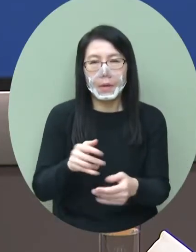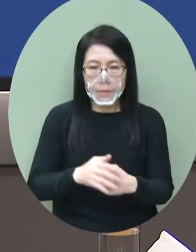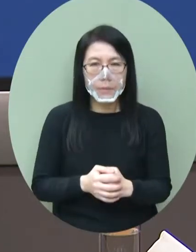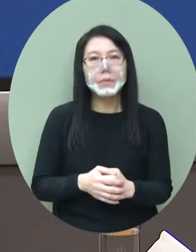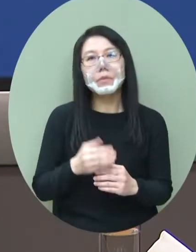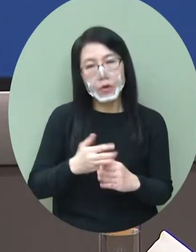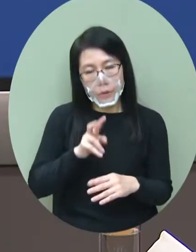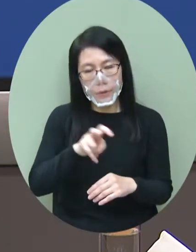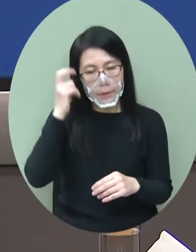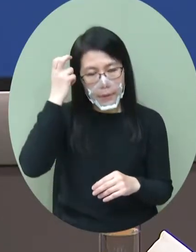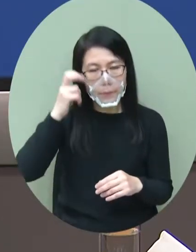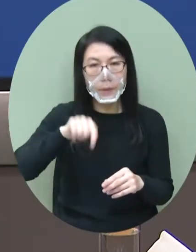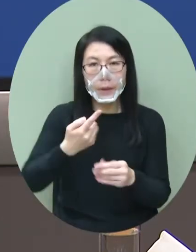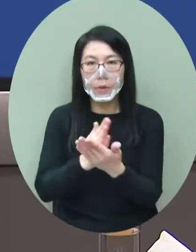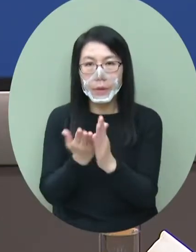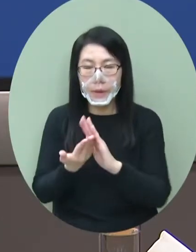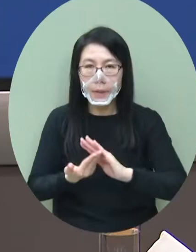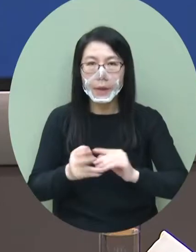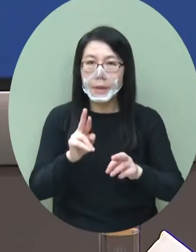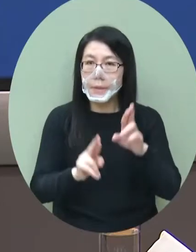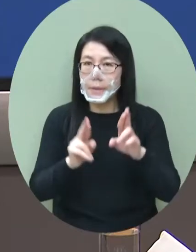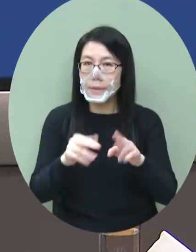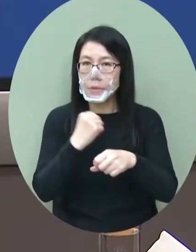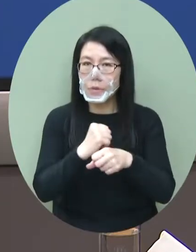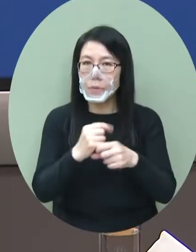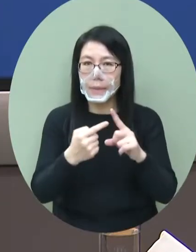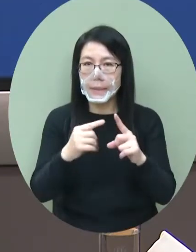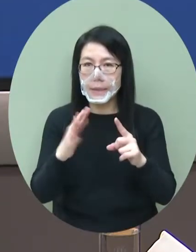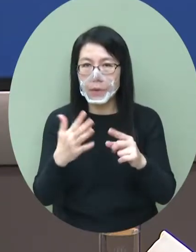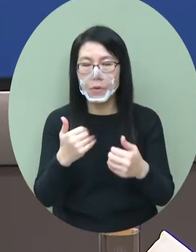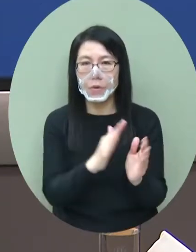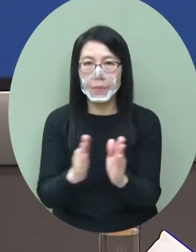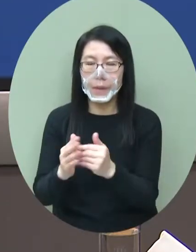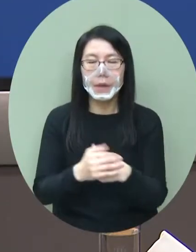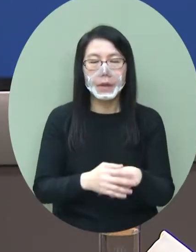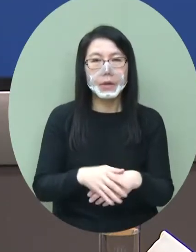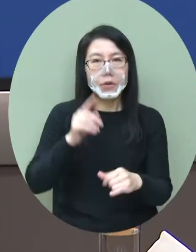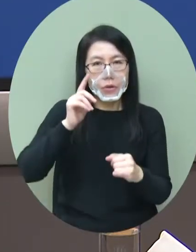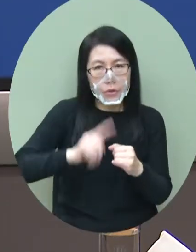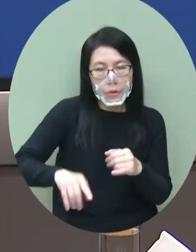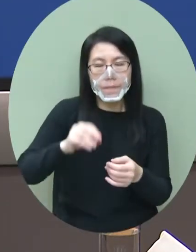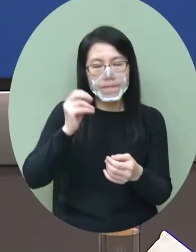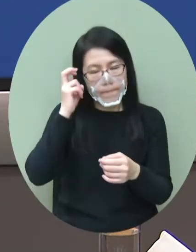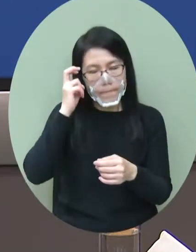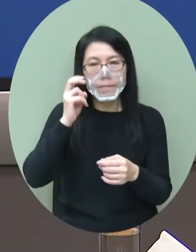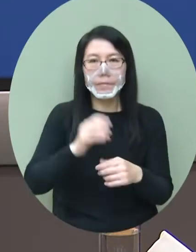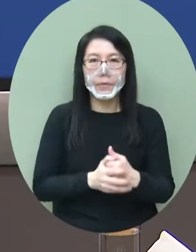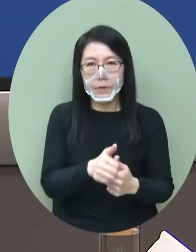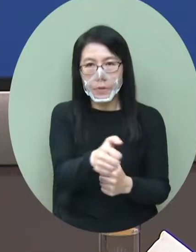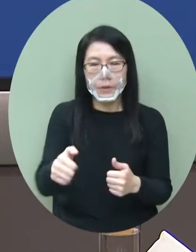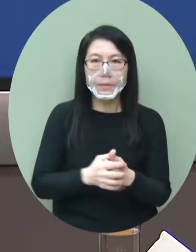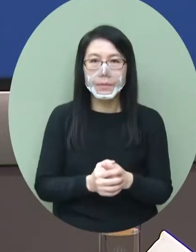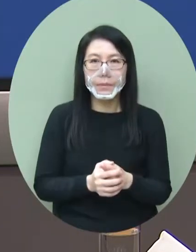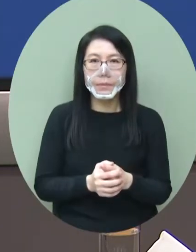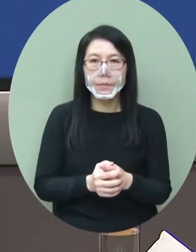传播力已经不强了，所以呢在考虑到其他城市运作需要的人手方面呢，也做出了这样的安排。谢